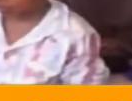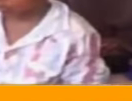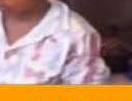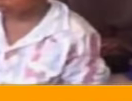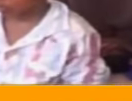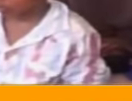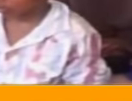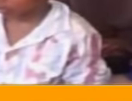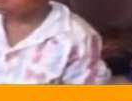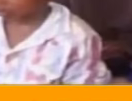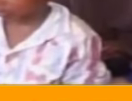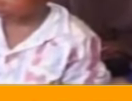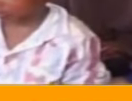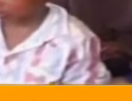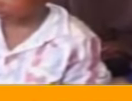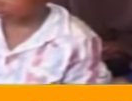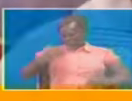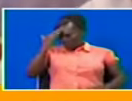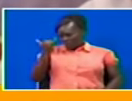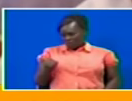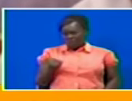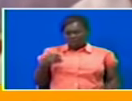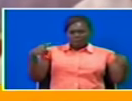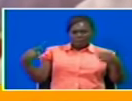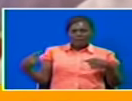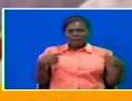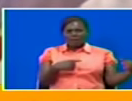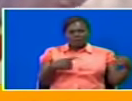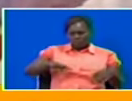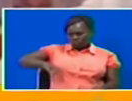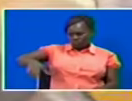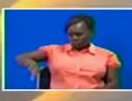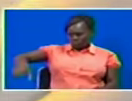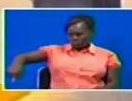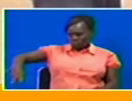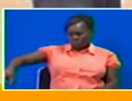Usalama waimarishwa huko Garissa kutokana na mizozo ya malisho.